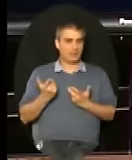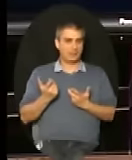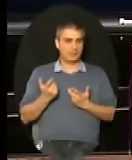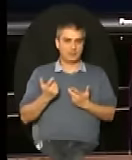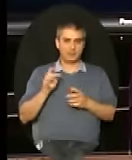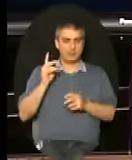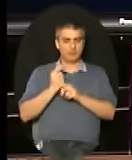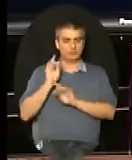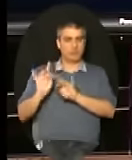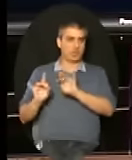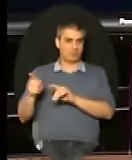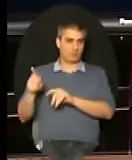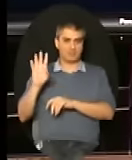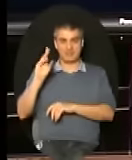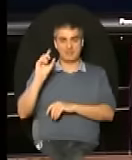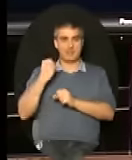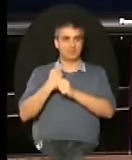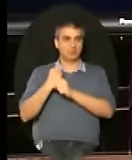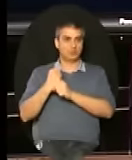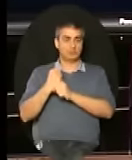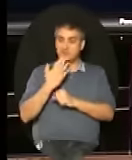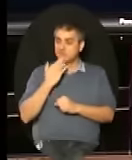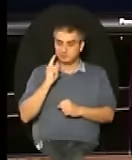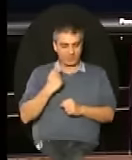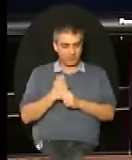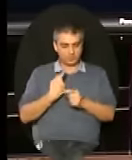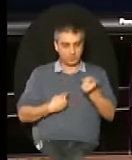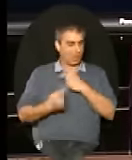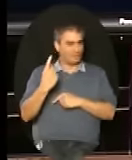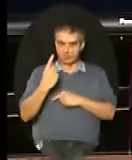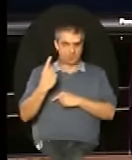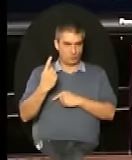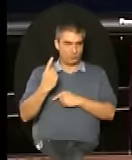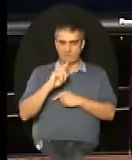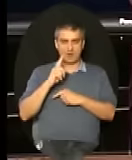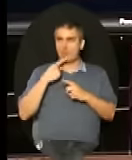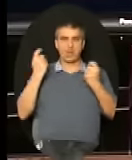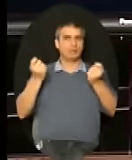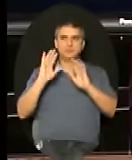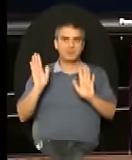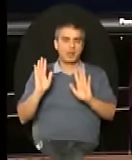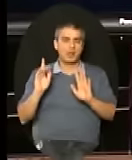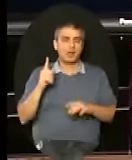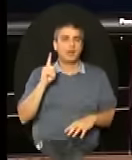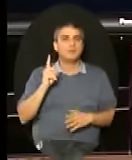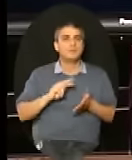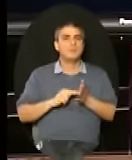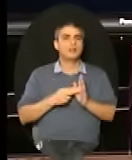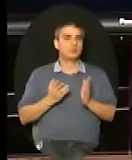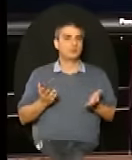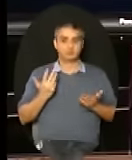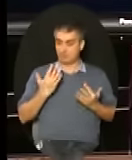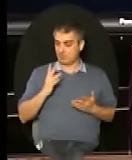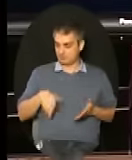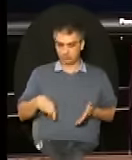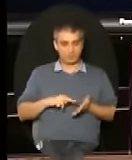אותם חרמות שה-BDS בעצם מייצר. ישראל צריכה לפעול הפוך, וזה לא עניין של הסברה. זה עניין של מדיניות. ברגע שתהיה